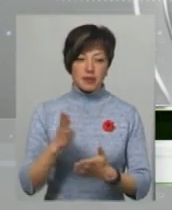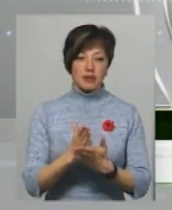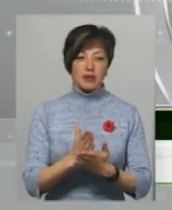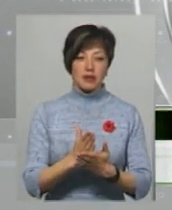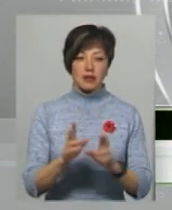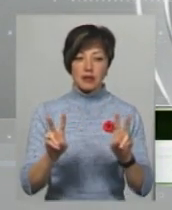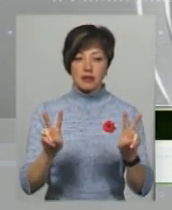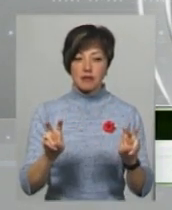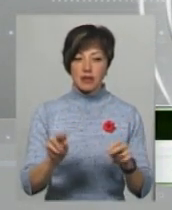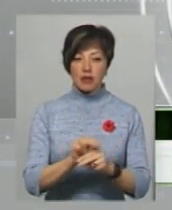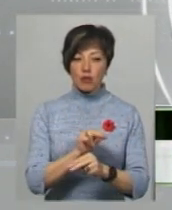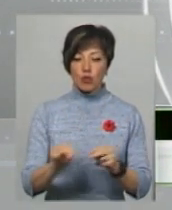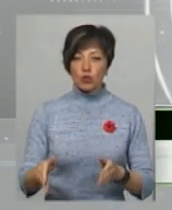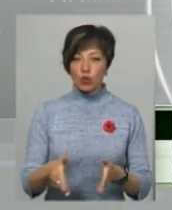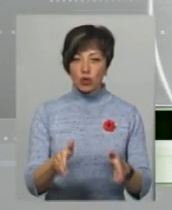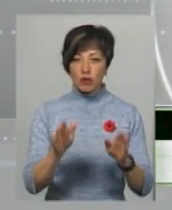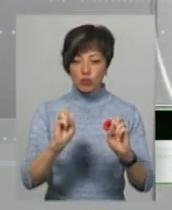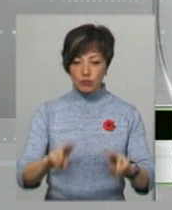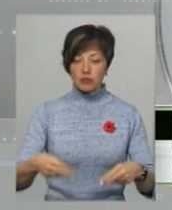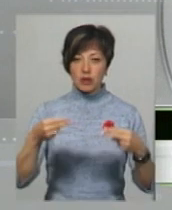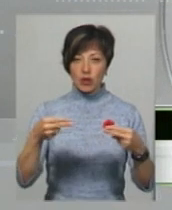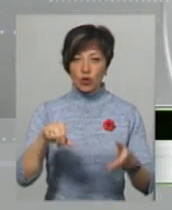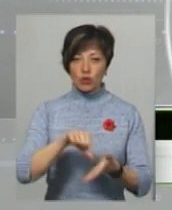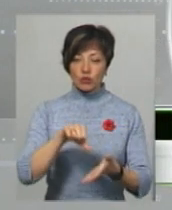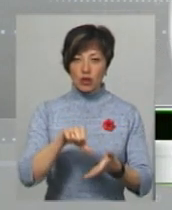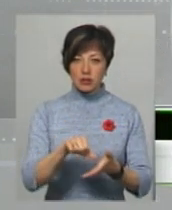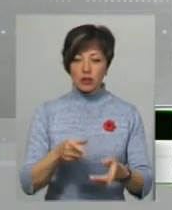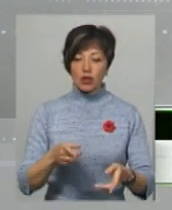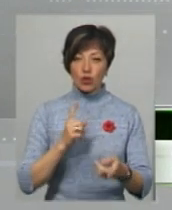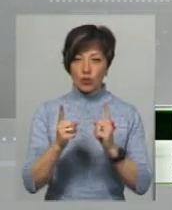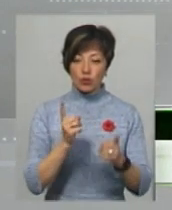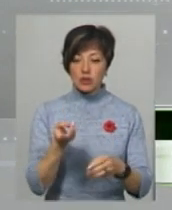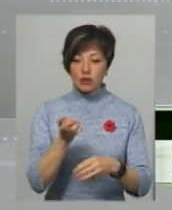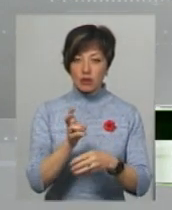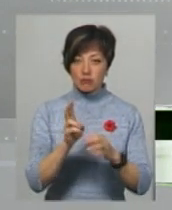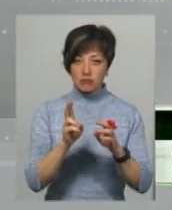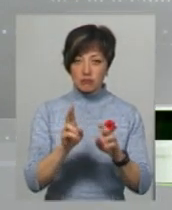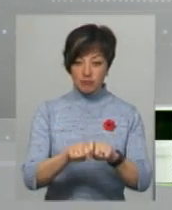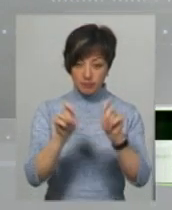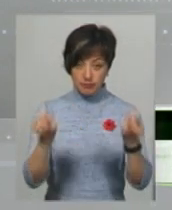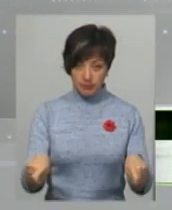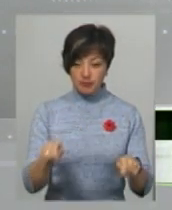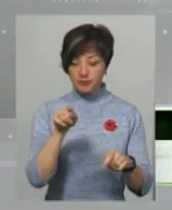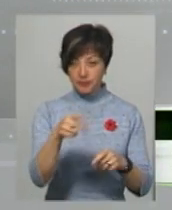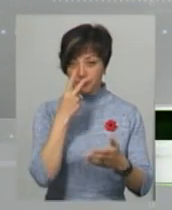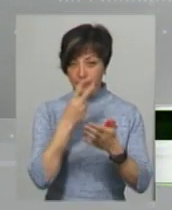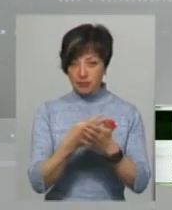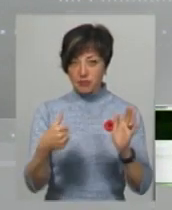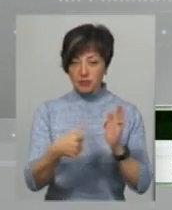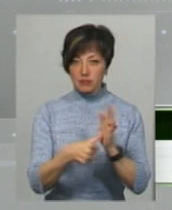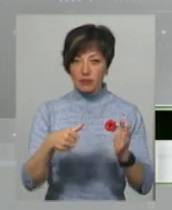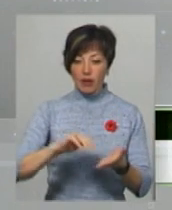яке називається «Ремонт доріг», куди можуть учасники дорожнього руху заходити. І за тим посиланням на Google